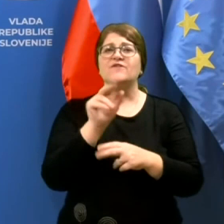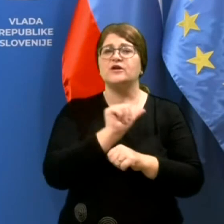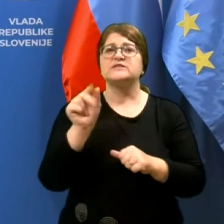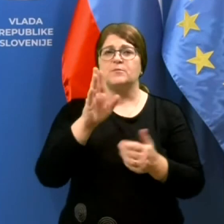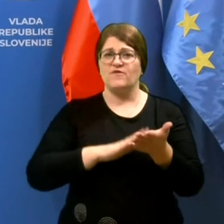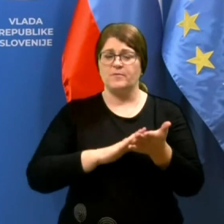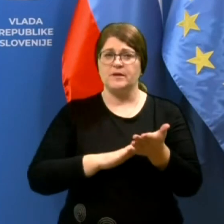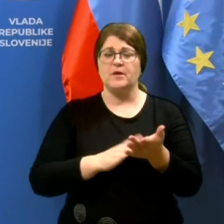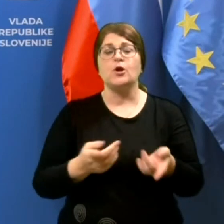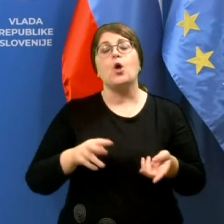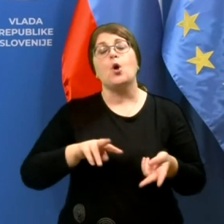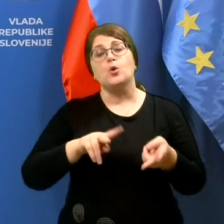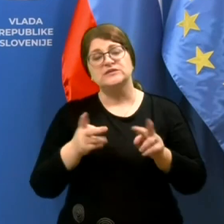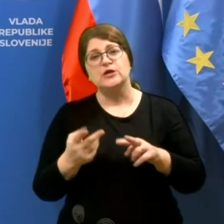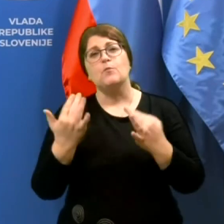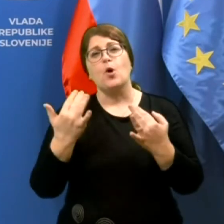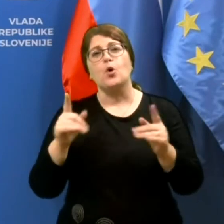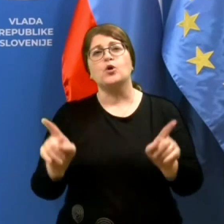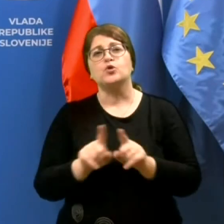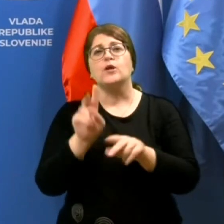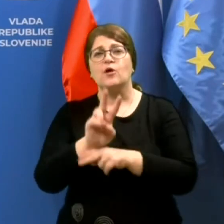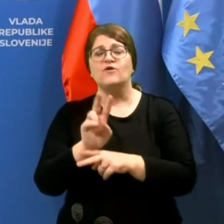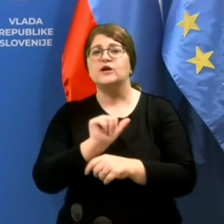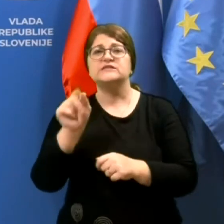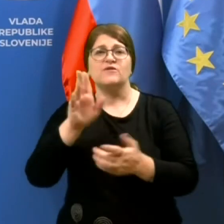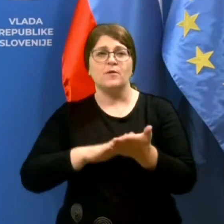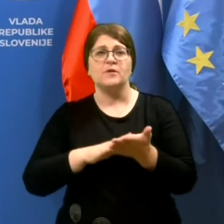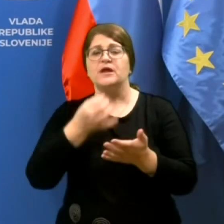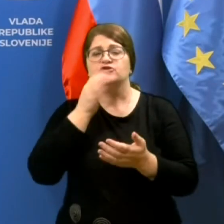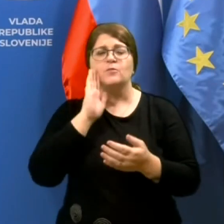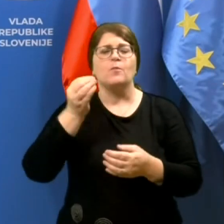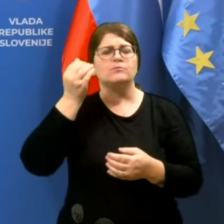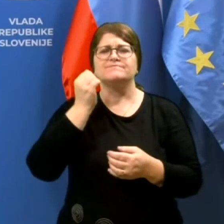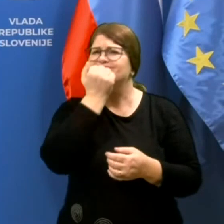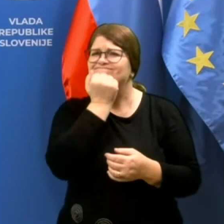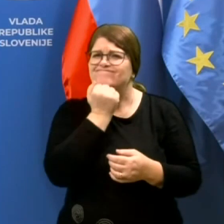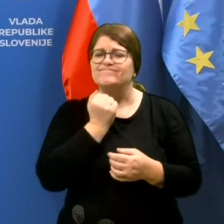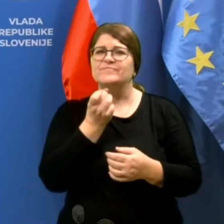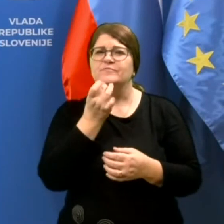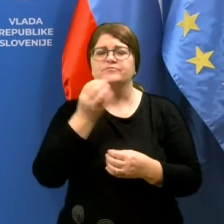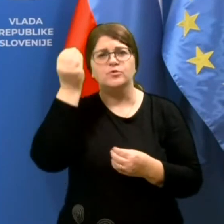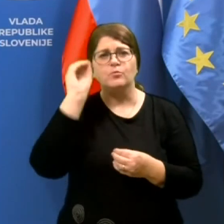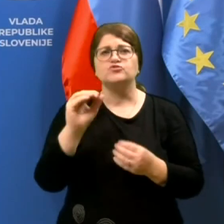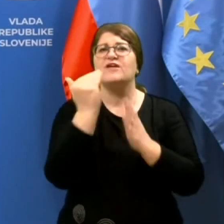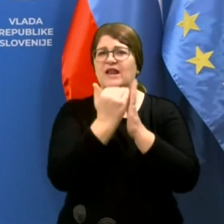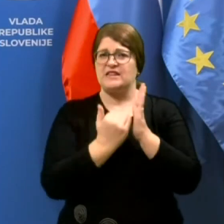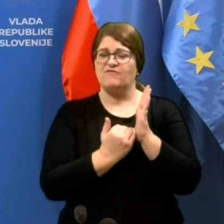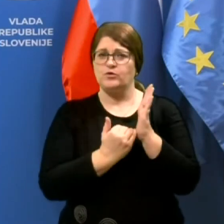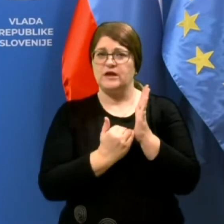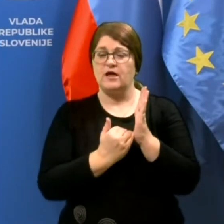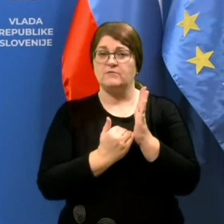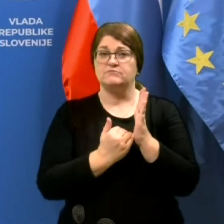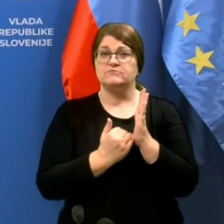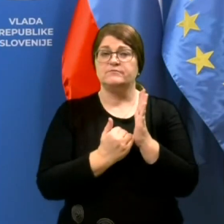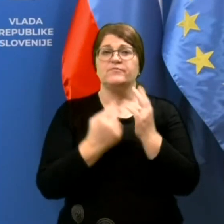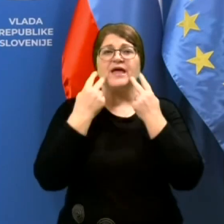odprte. Toliko, da lahko dostavim še pakete še v Olimje in nad Smerško gorco. Znanim interesom